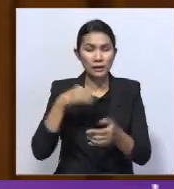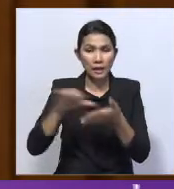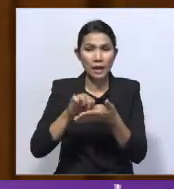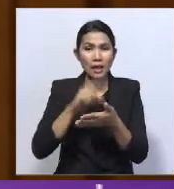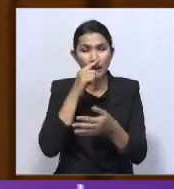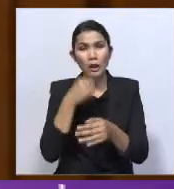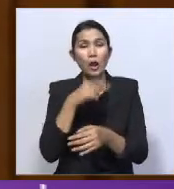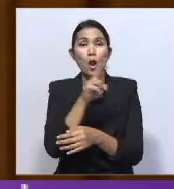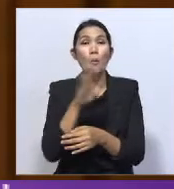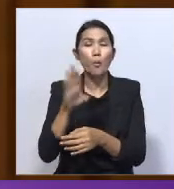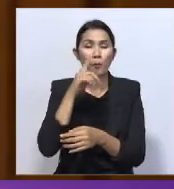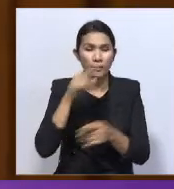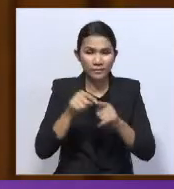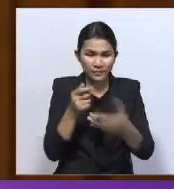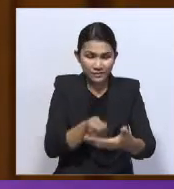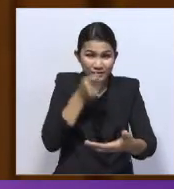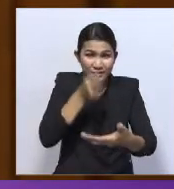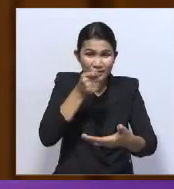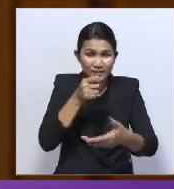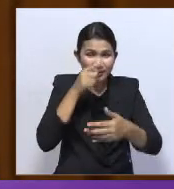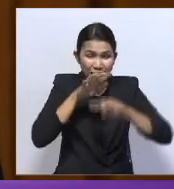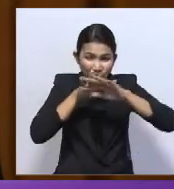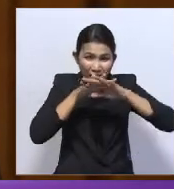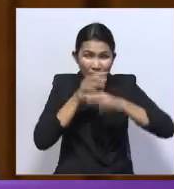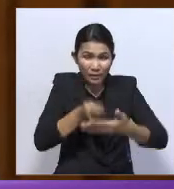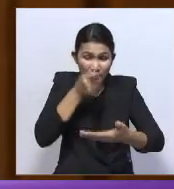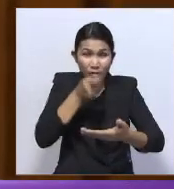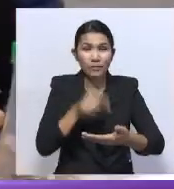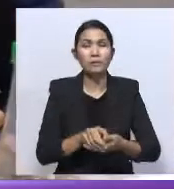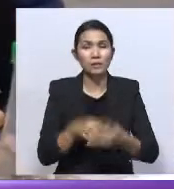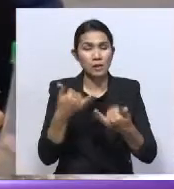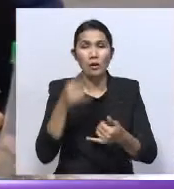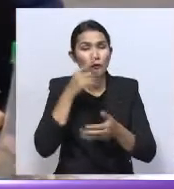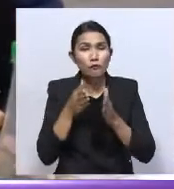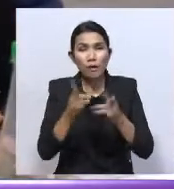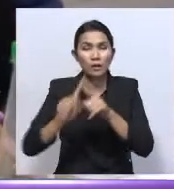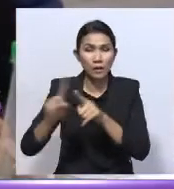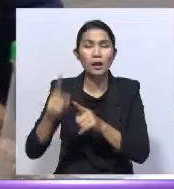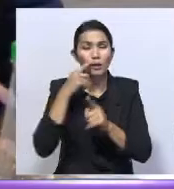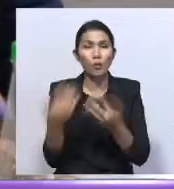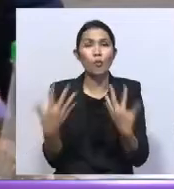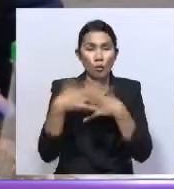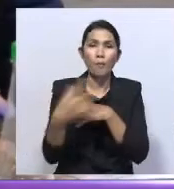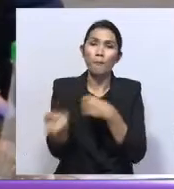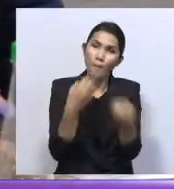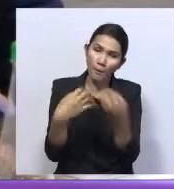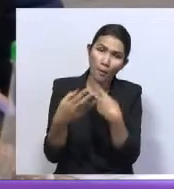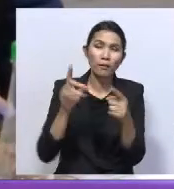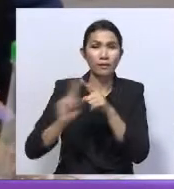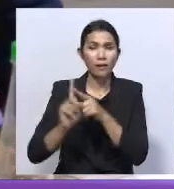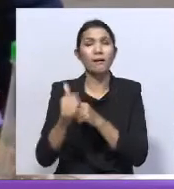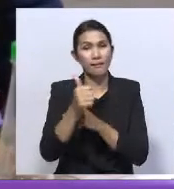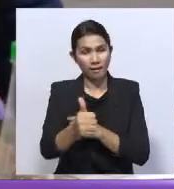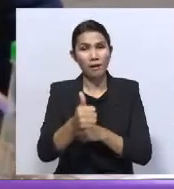การรายงานผ่านระบบ QR Code ขณะที่หน่วยงานต่างๆยังสามารถมีส่วนร่วมชี้แจงผ่านกรมประชาสัมพันธ์ได้